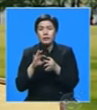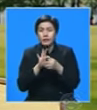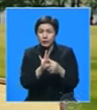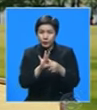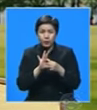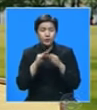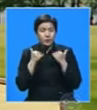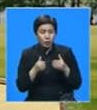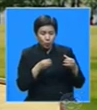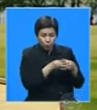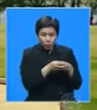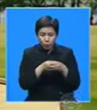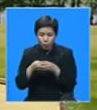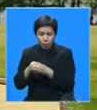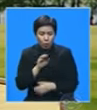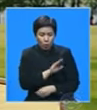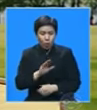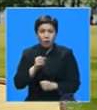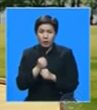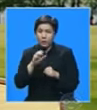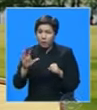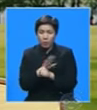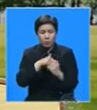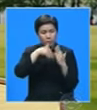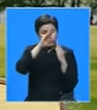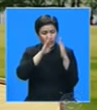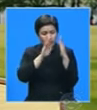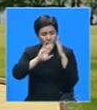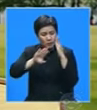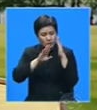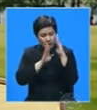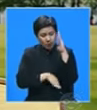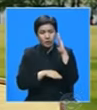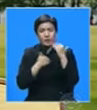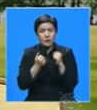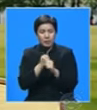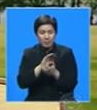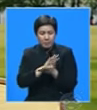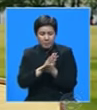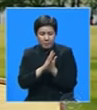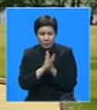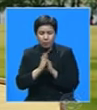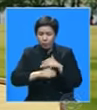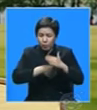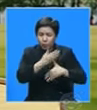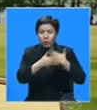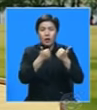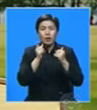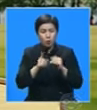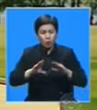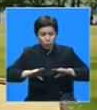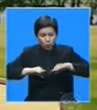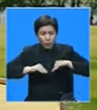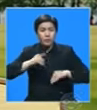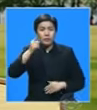ะครับในแต่ละกลุ่มแล้วก็ทุกภาคนะพยายามจะให้ครบนะครับให้การเป็นรูปเนี่ยเดินหน้าต่อไปได้แล้วเกิดประโยชน์ได้รับการยอมรับอย่างแท้